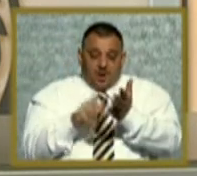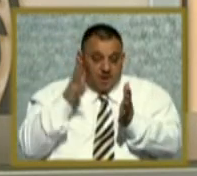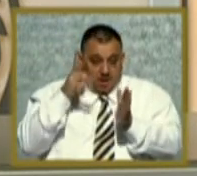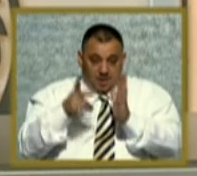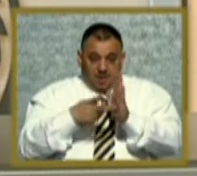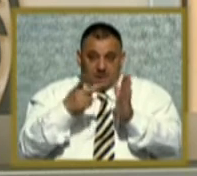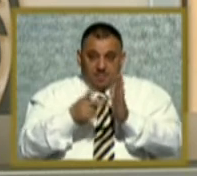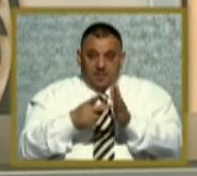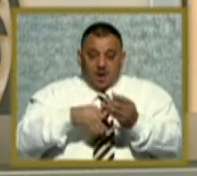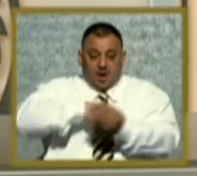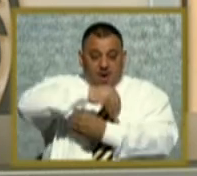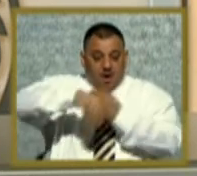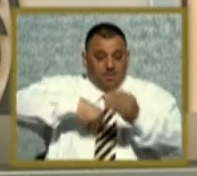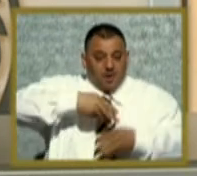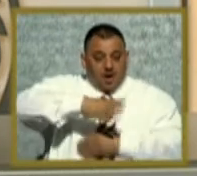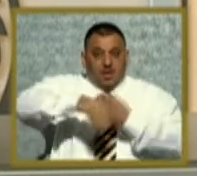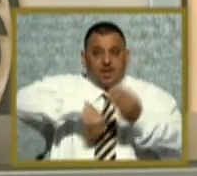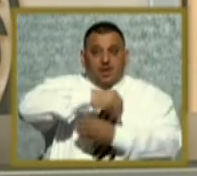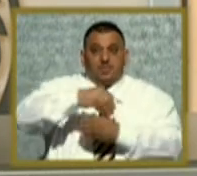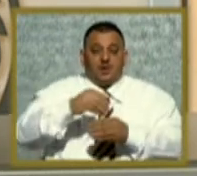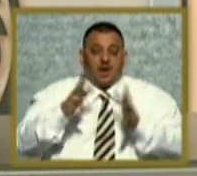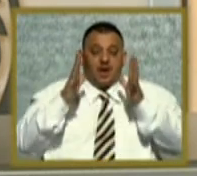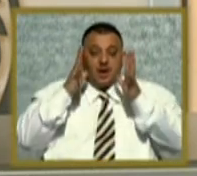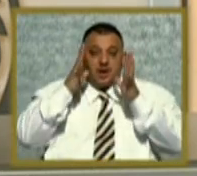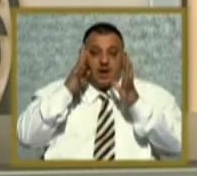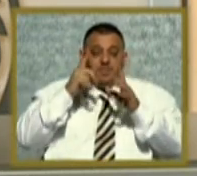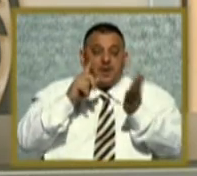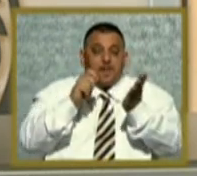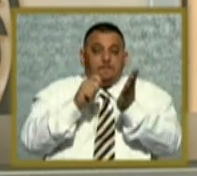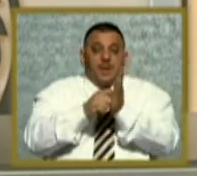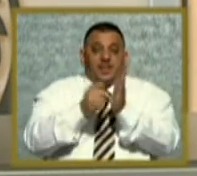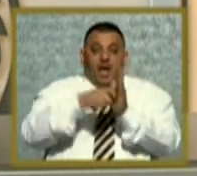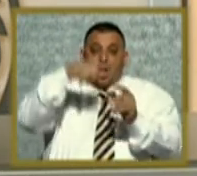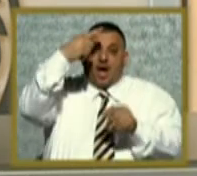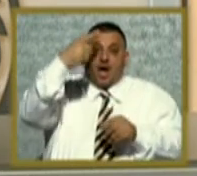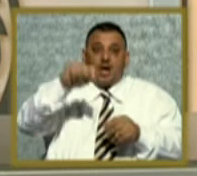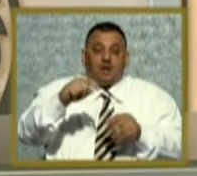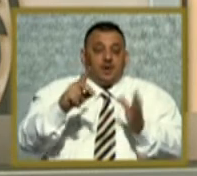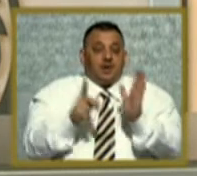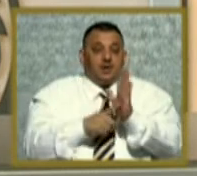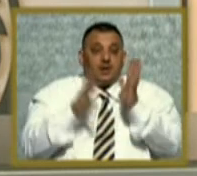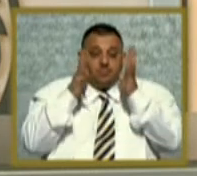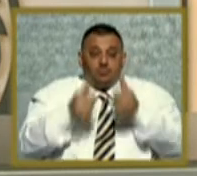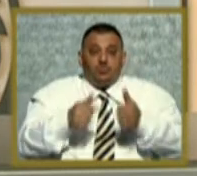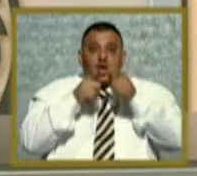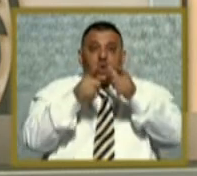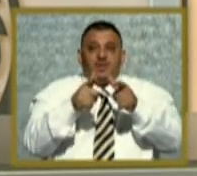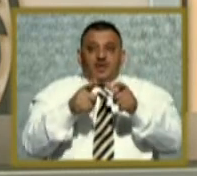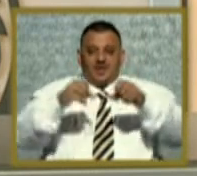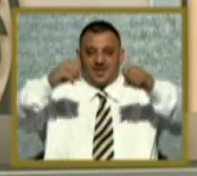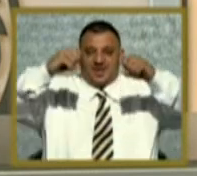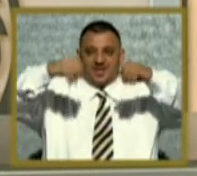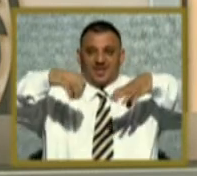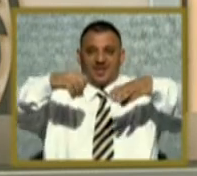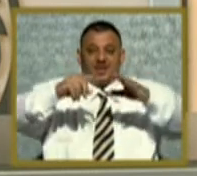وهو الآن يكثر من العمرة، يذهب إلى العمرة كثيرا ويصلي في البيت الحرام هناك ويكثر من النوافل، ماذا عليه؟ يا أخ عبد الله بارك الله فيك،